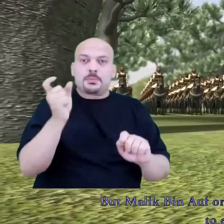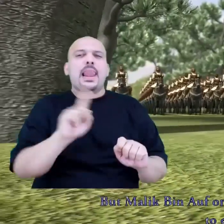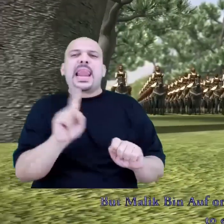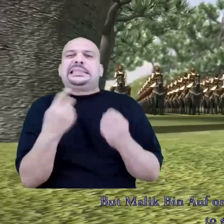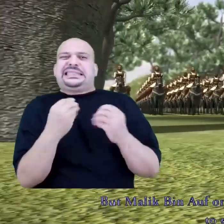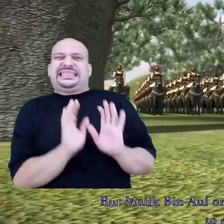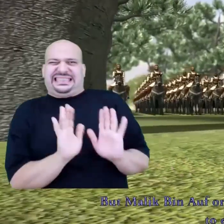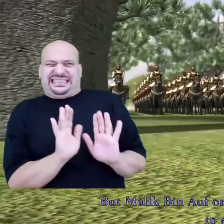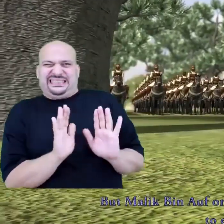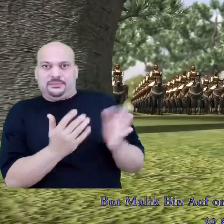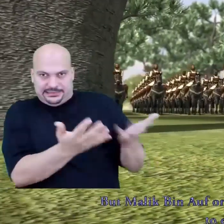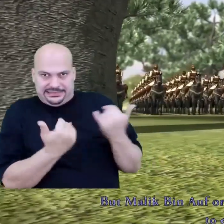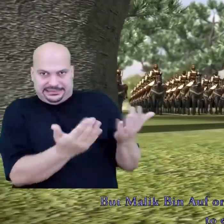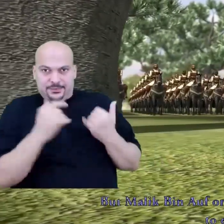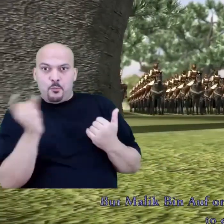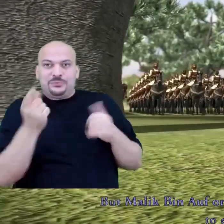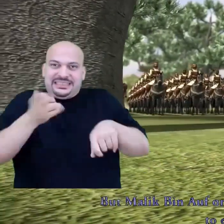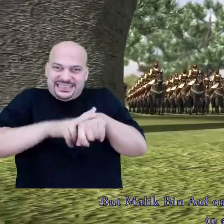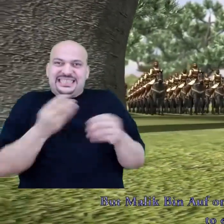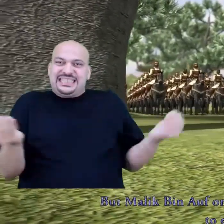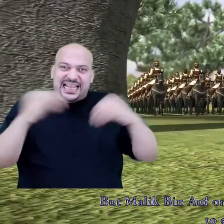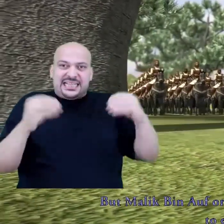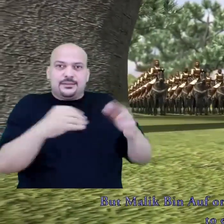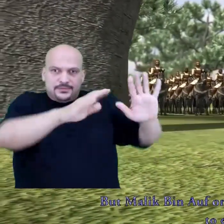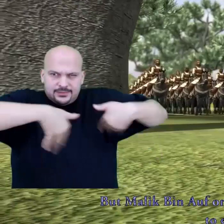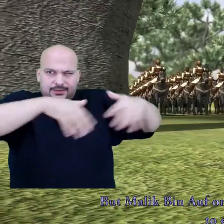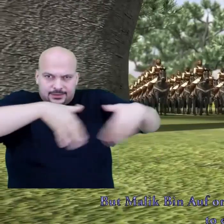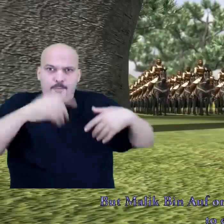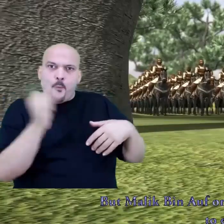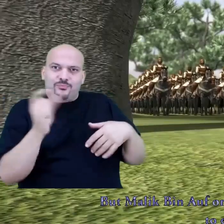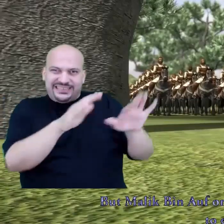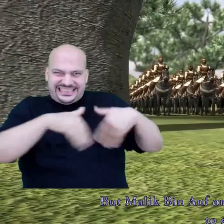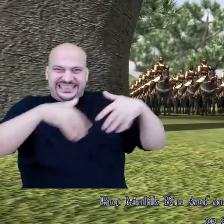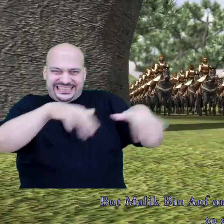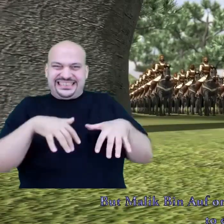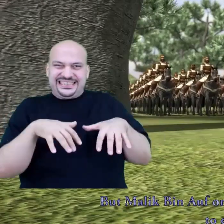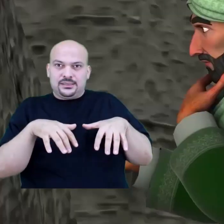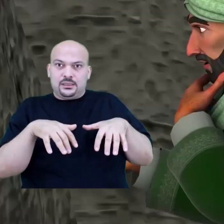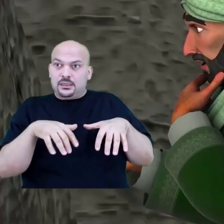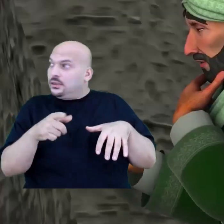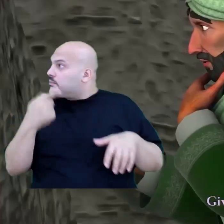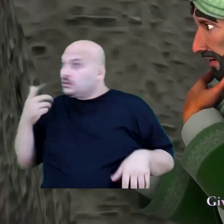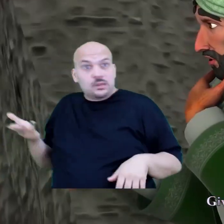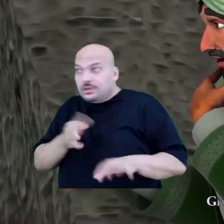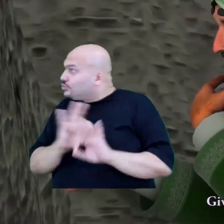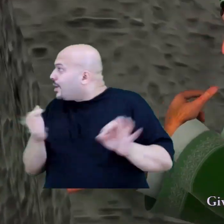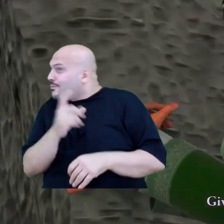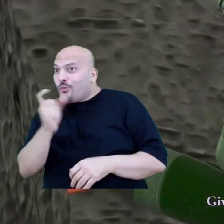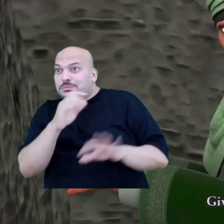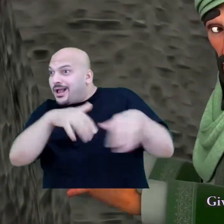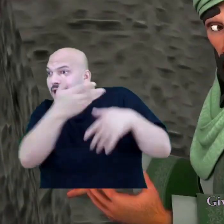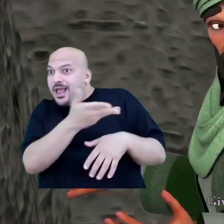حتى يدخل في مرمى سهامهم عدد أكبر من المسلمين. ألا تعطي